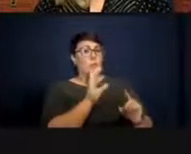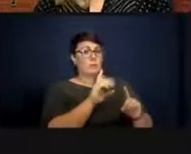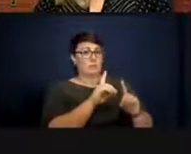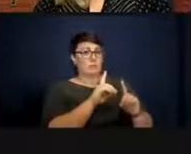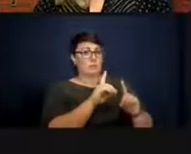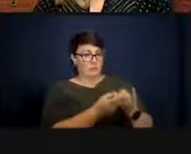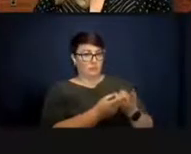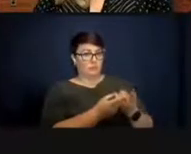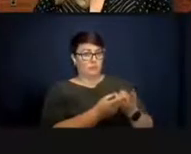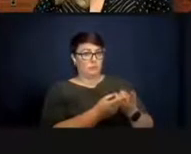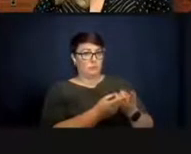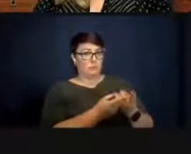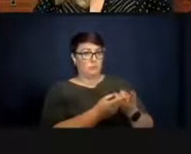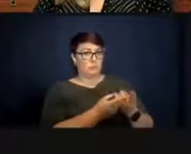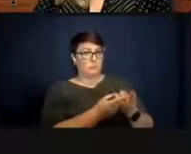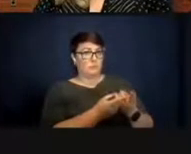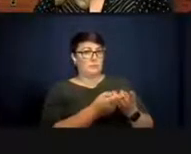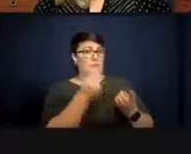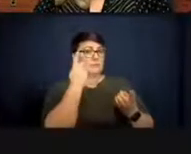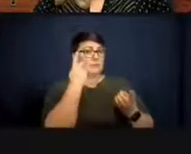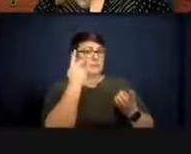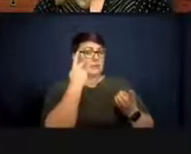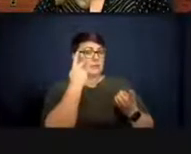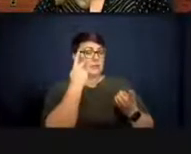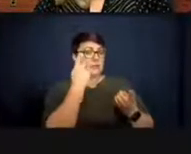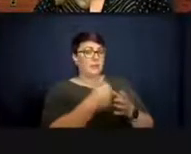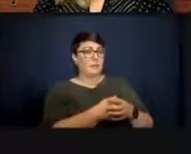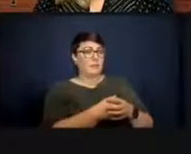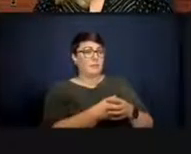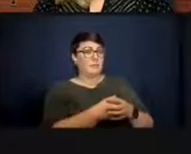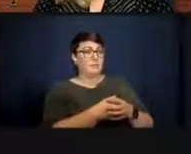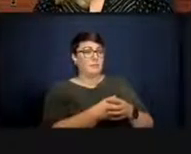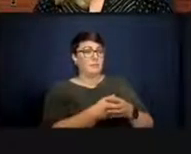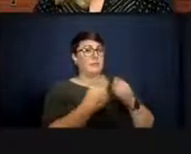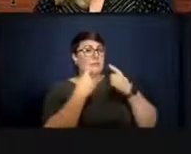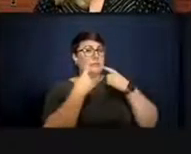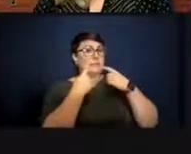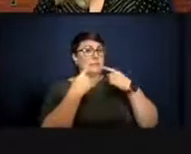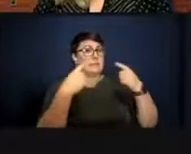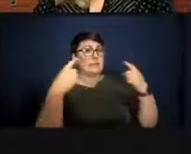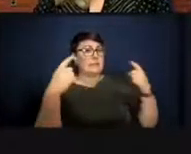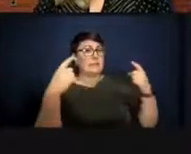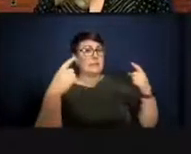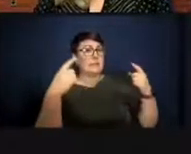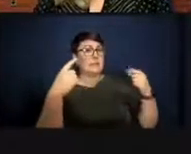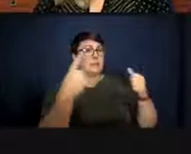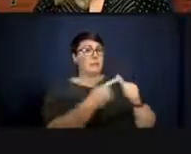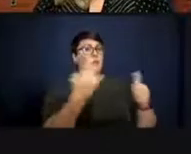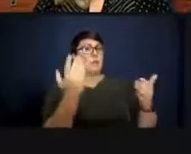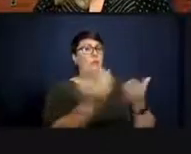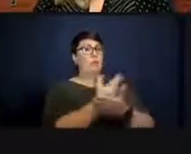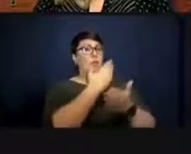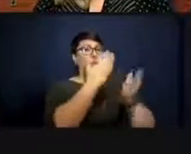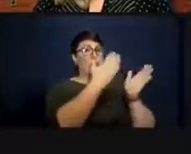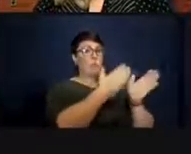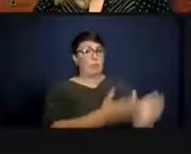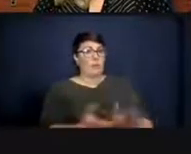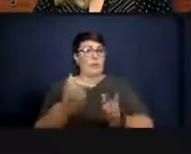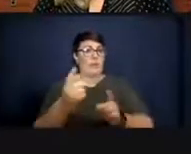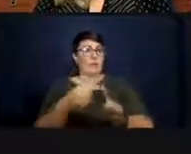lingine ni wilaya zitapata matokeo lini kuhusiana na mipango